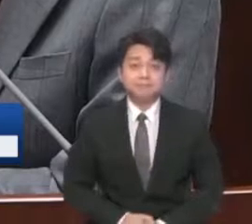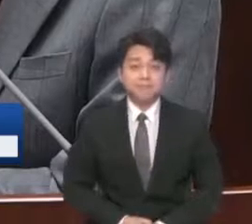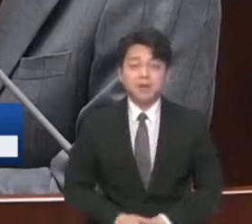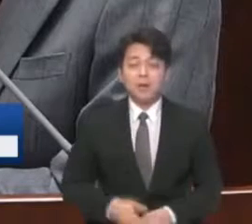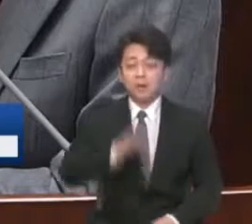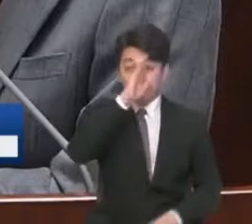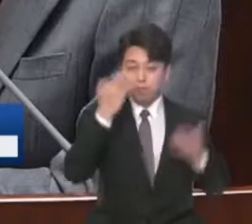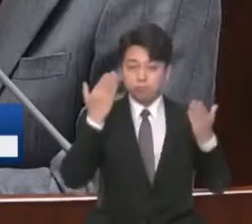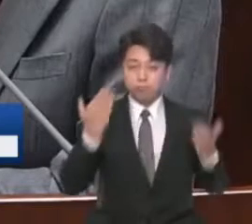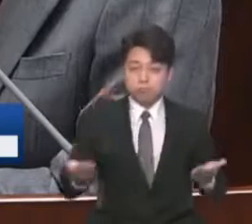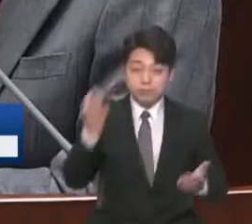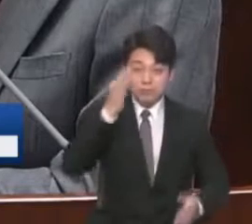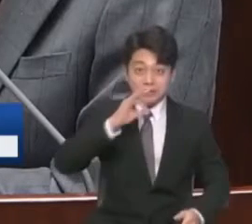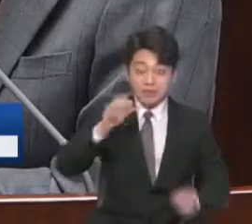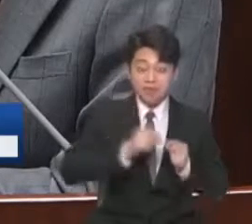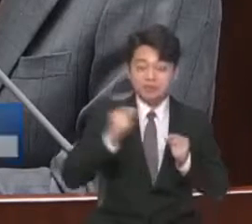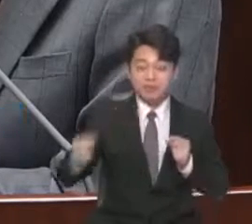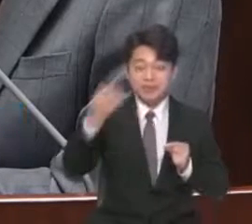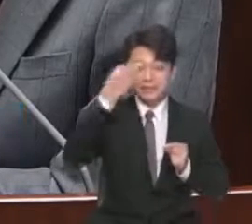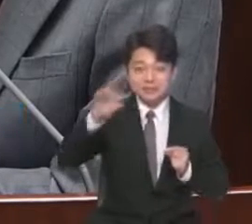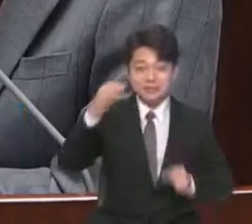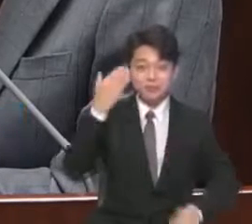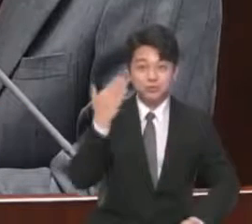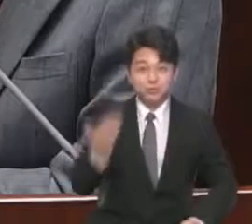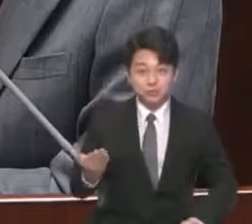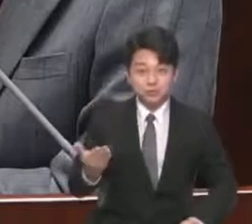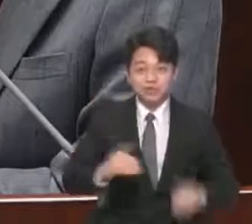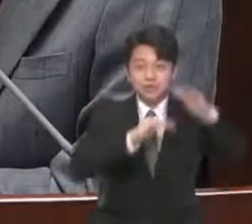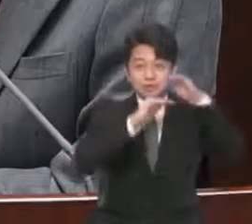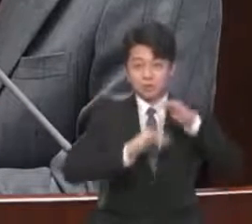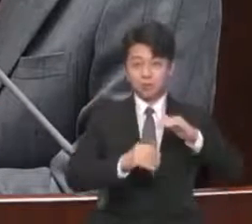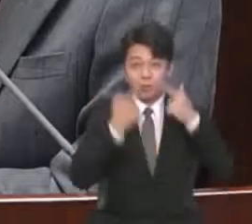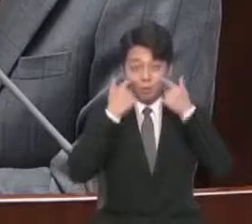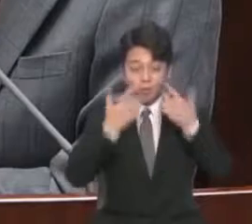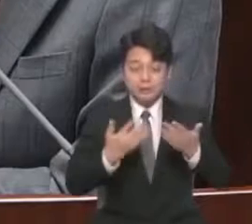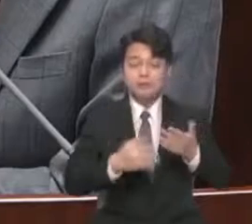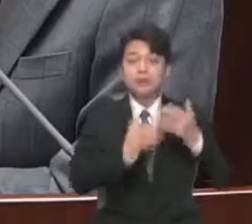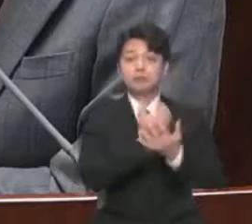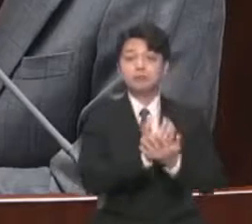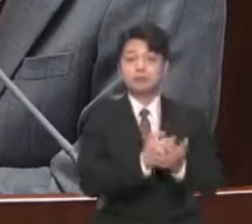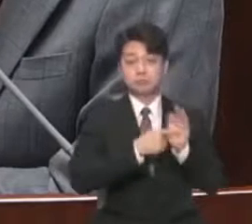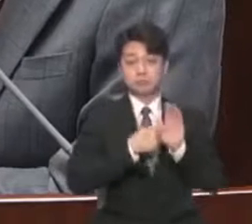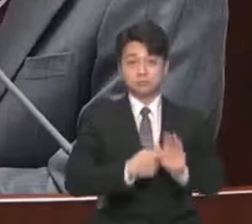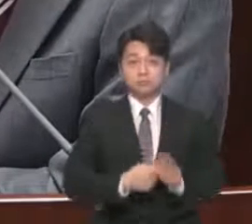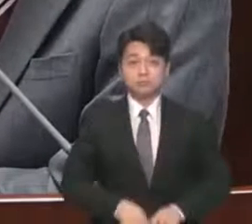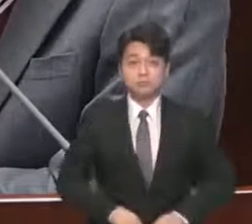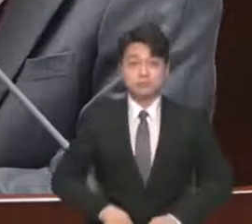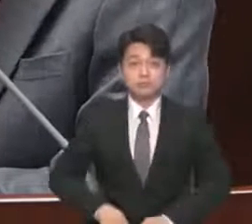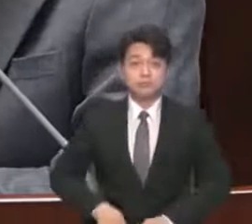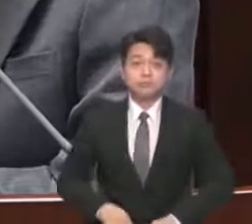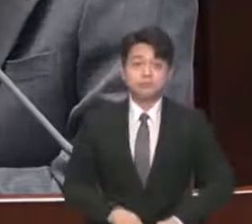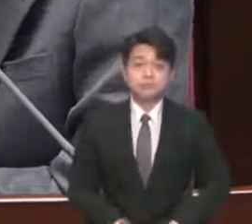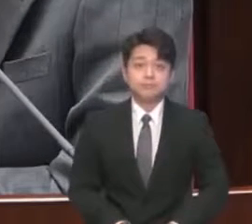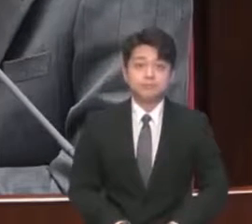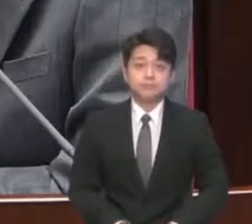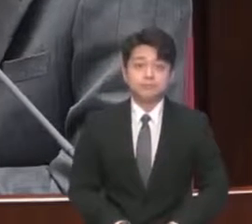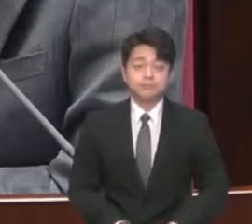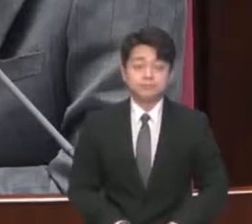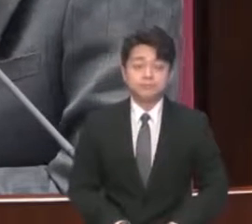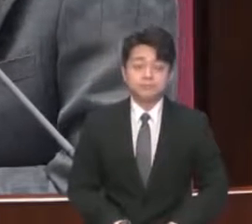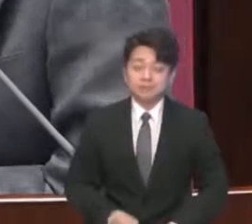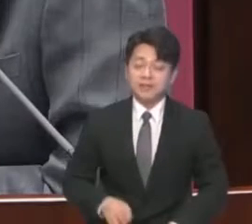후 병가로 대체시킴을 인지시킴. 이게 정확하게 나와 있는 문구가 되겠습니다. 그래서 지금 제